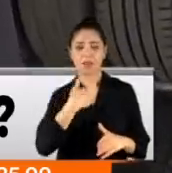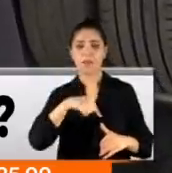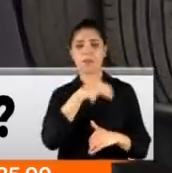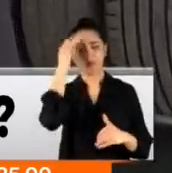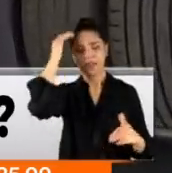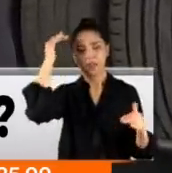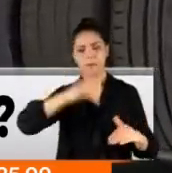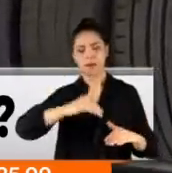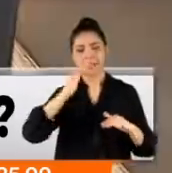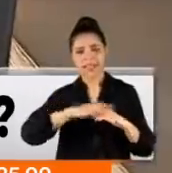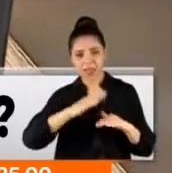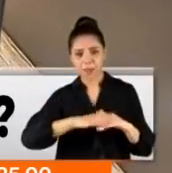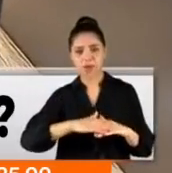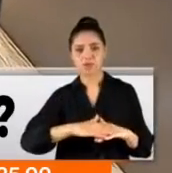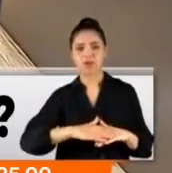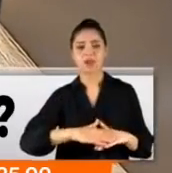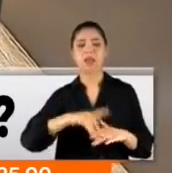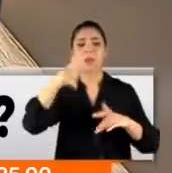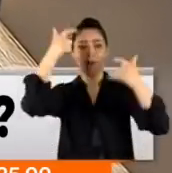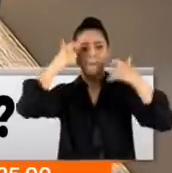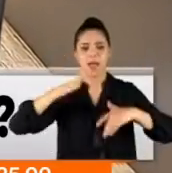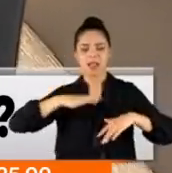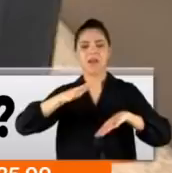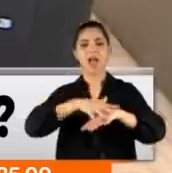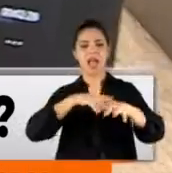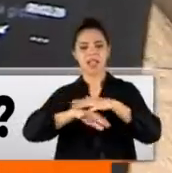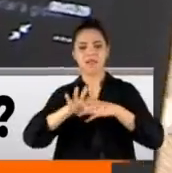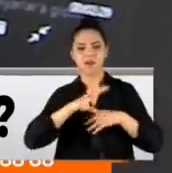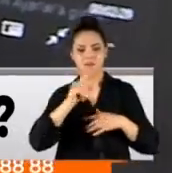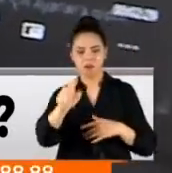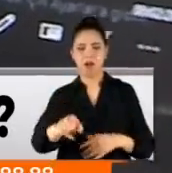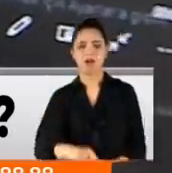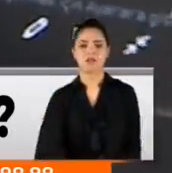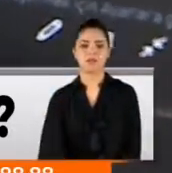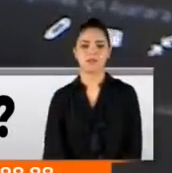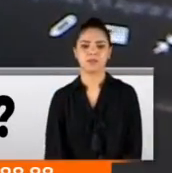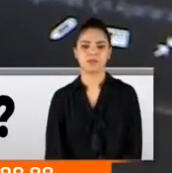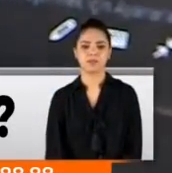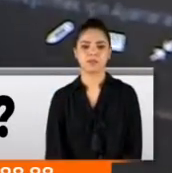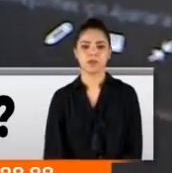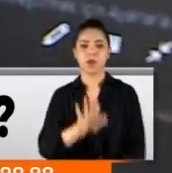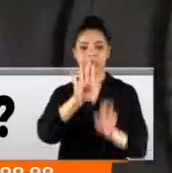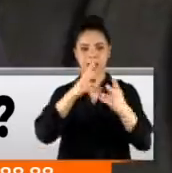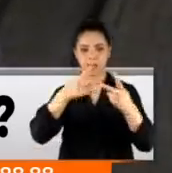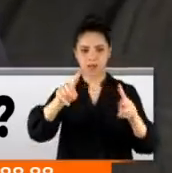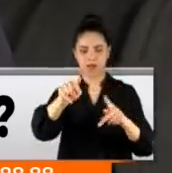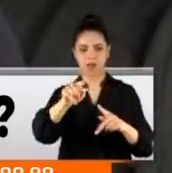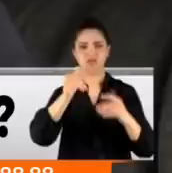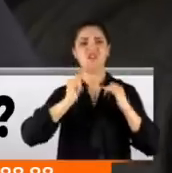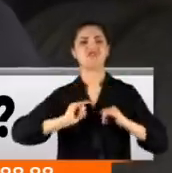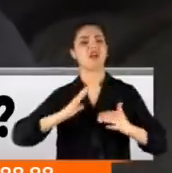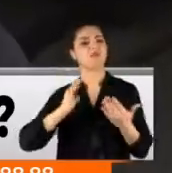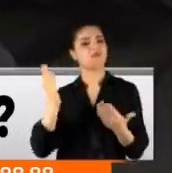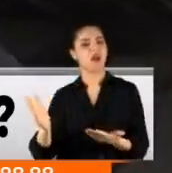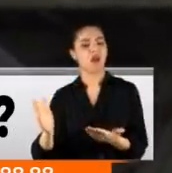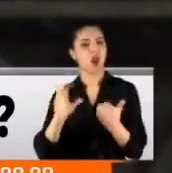mağdur edeceklerdi neredeyse. Kar maskeli, elinde eldiven var. Buradan sürgü kapıyı açıyorlar. Rahat tavırları var